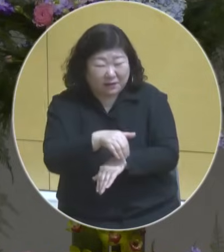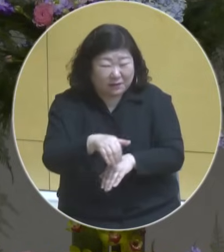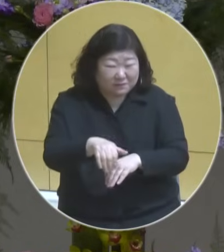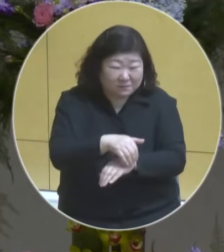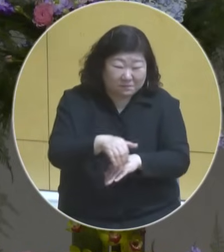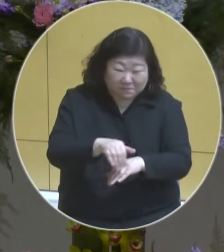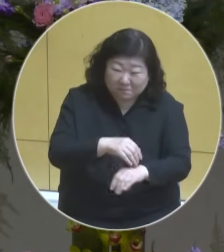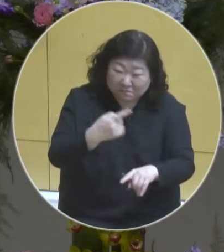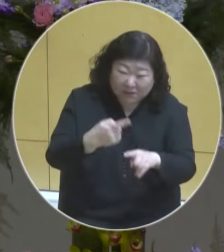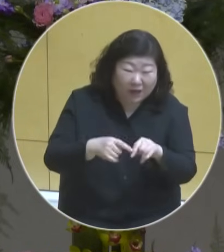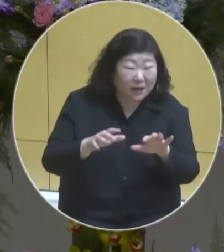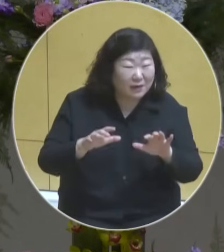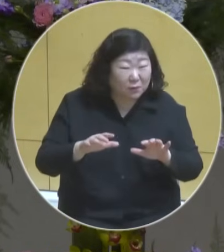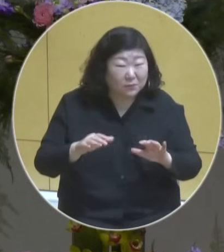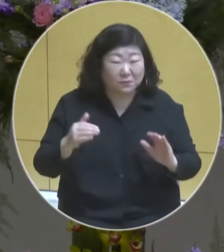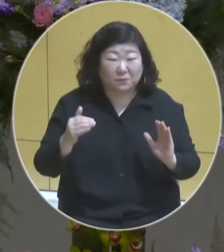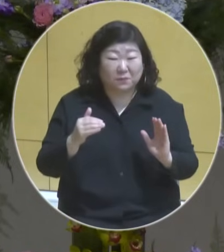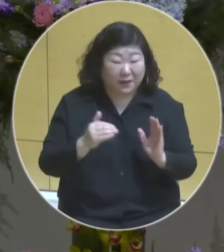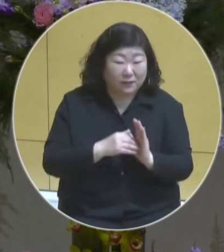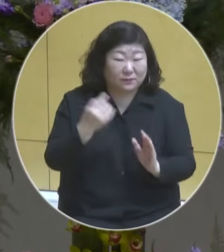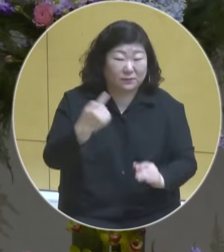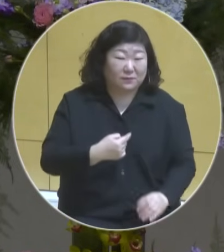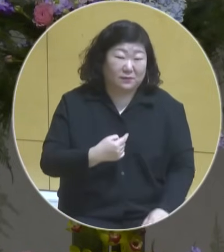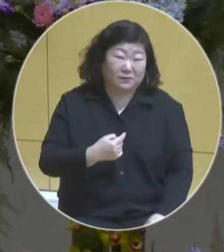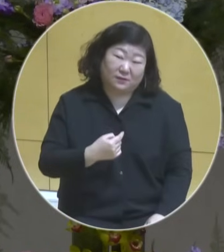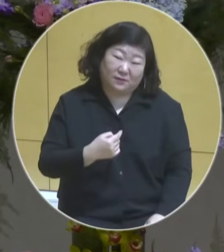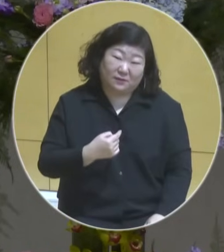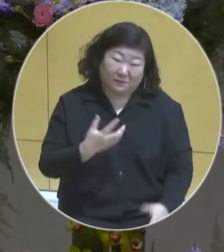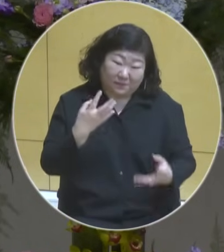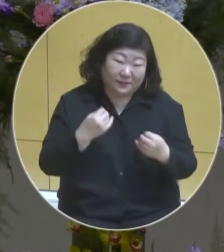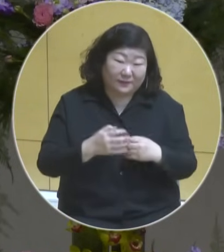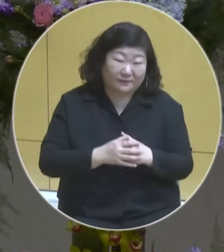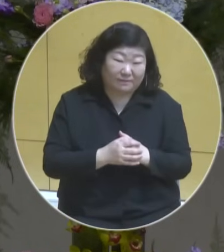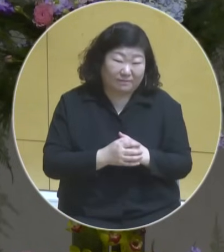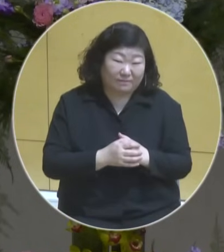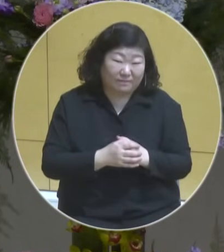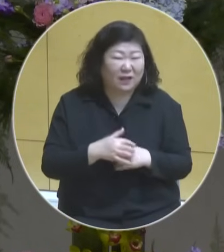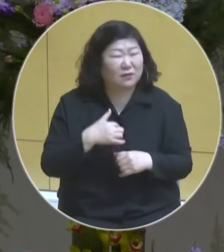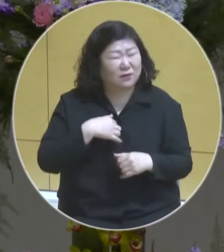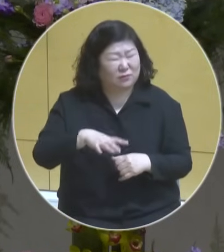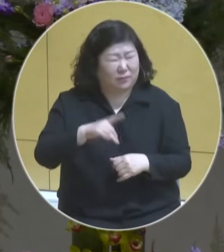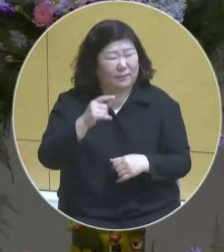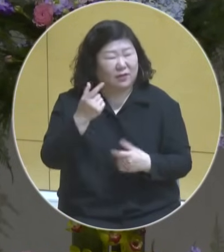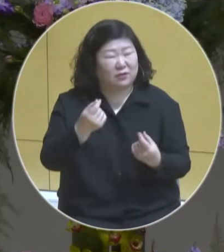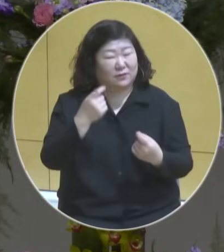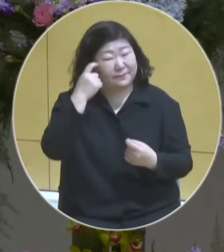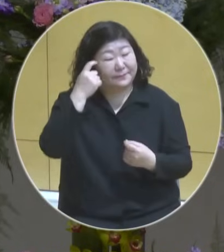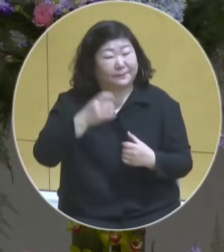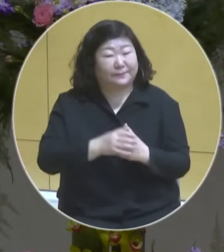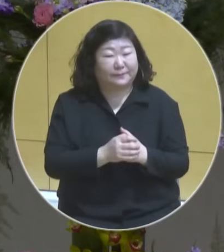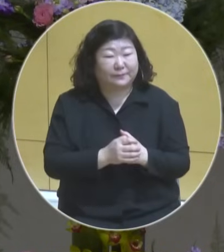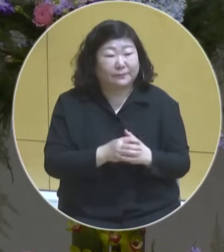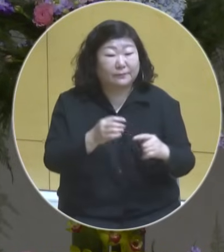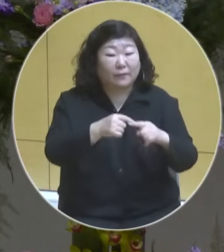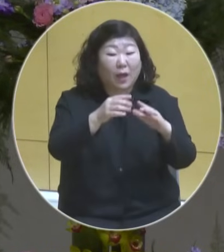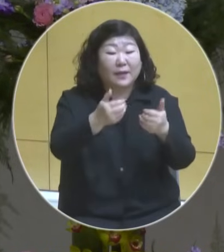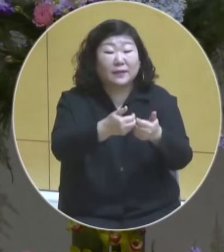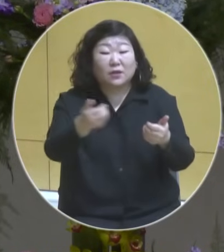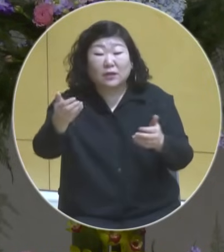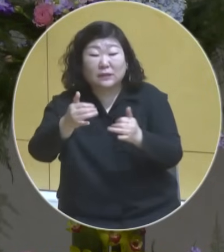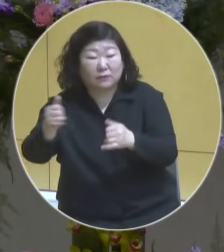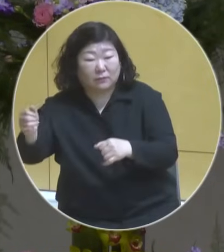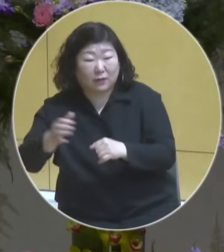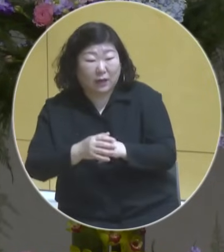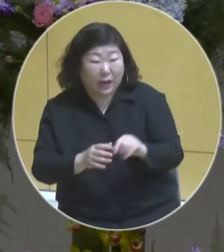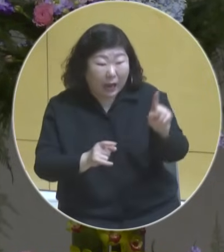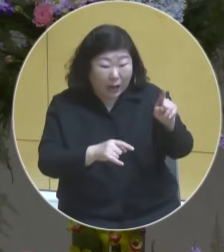분들이 적지 않죠 저도 처음에 그렇게 생각했으니까요 그런데 교회를 떠난 많은 분들 중에 어 한 주